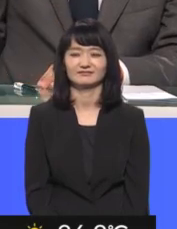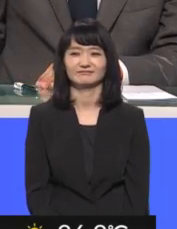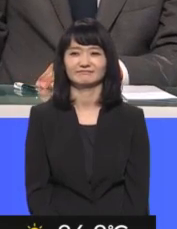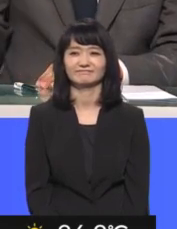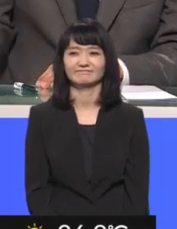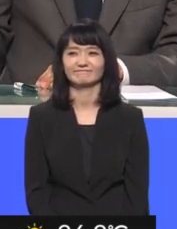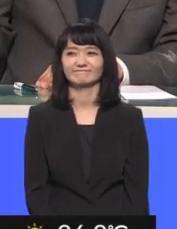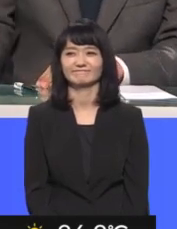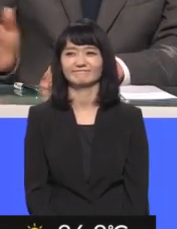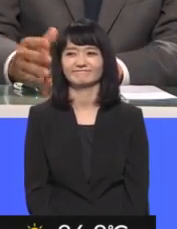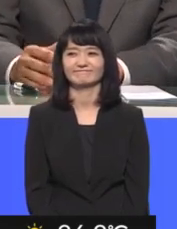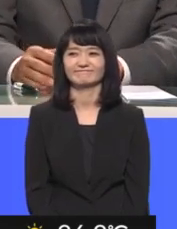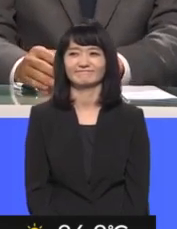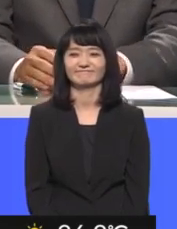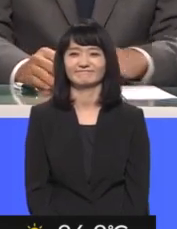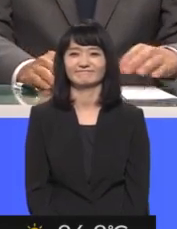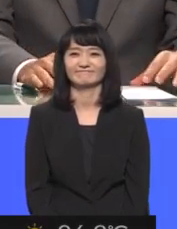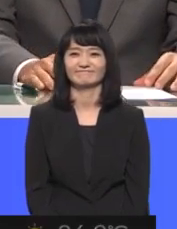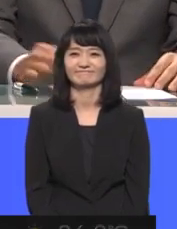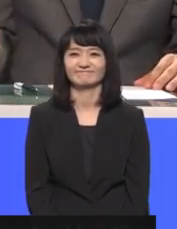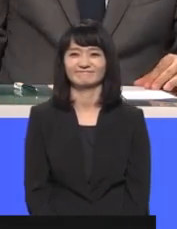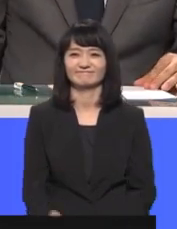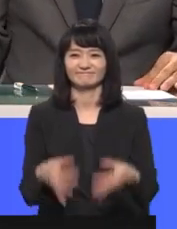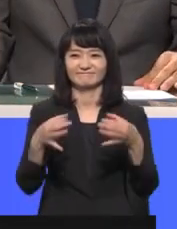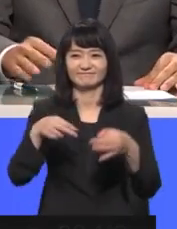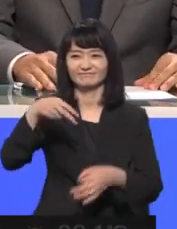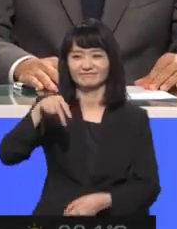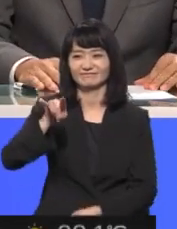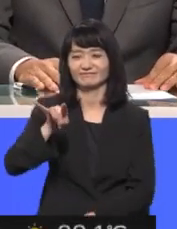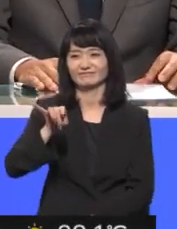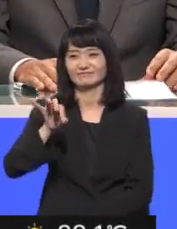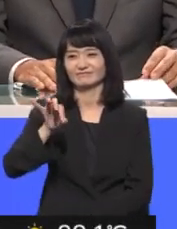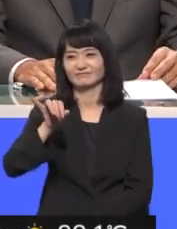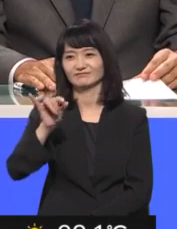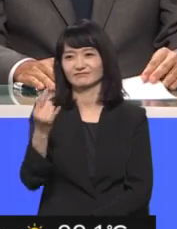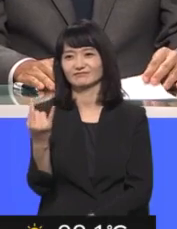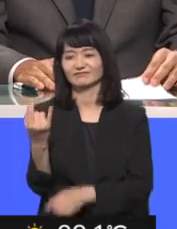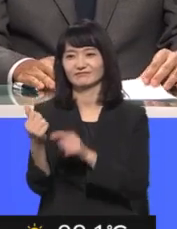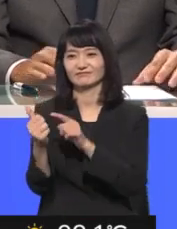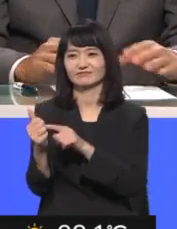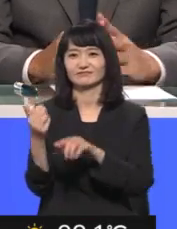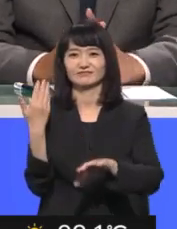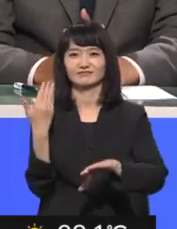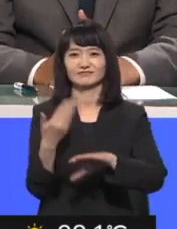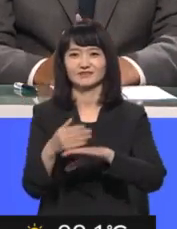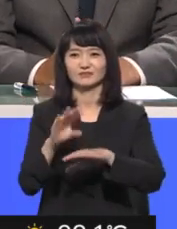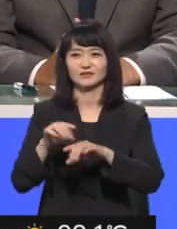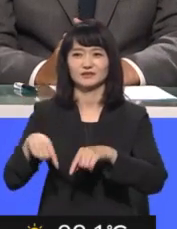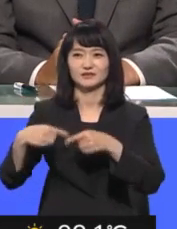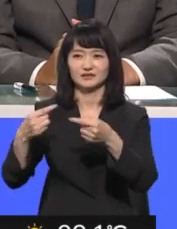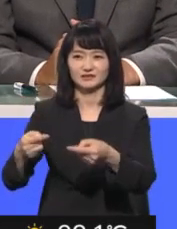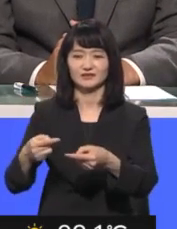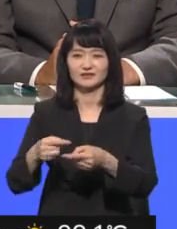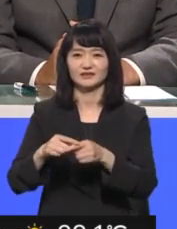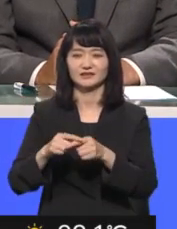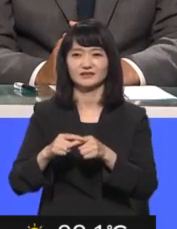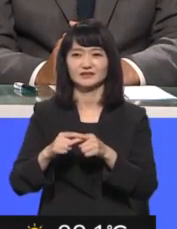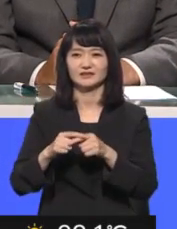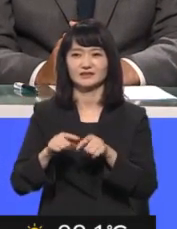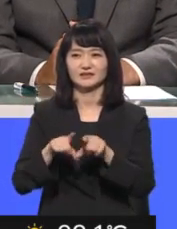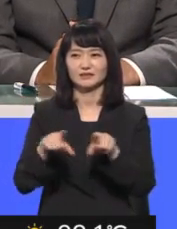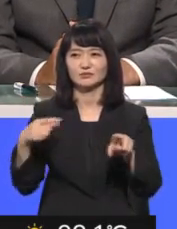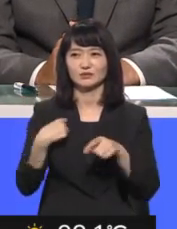김성애 소리와 관련해서 김성애님 타방송 한땡땡에서 보니 사복 입으시면 훨씬 젊고 잘생겨 보이세요.